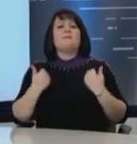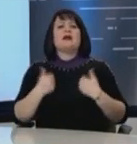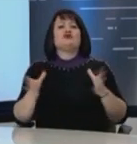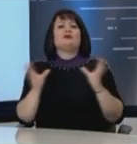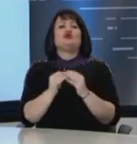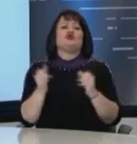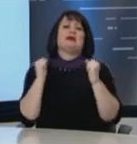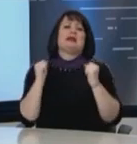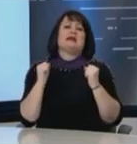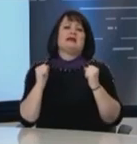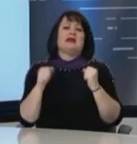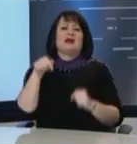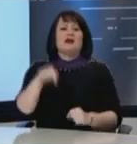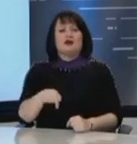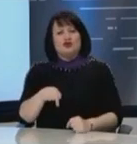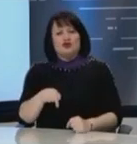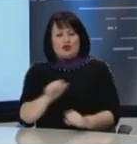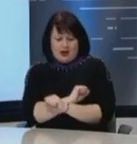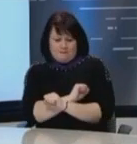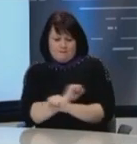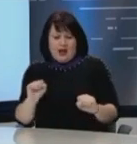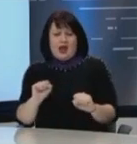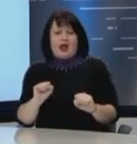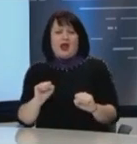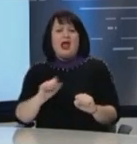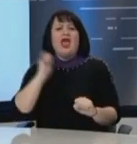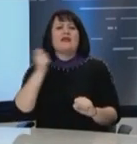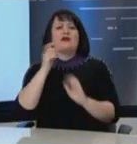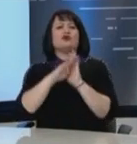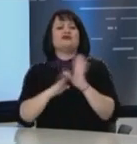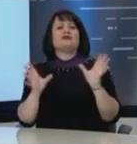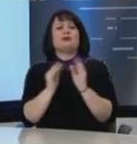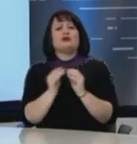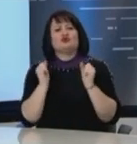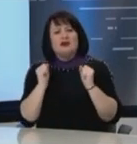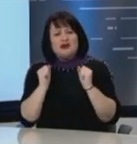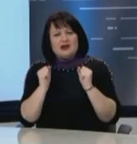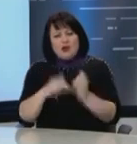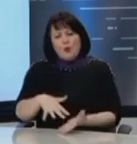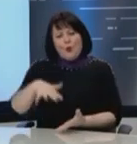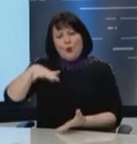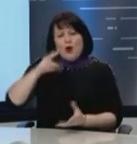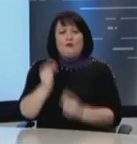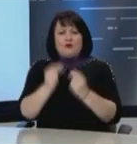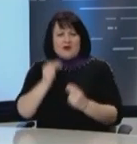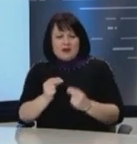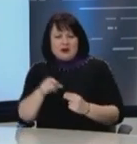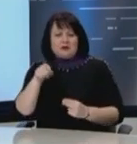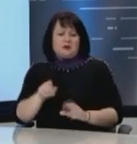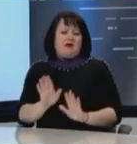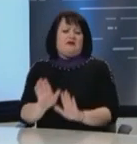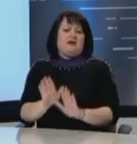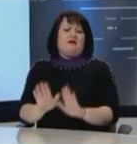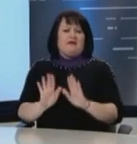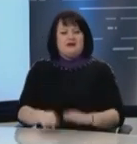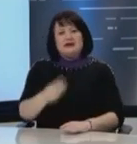υγεία. Κλείνει τα μάτια στην αποδιοργάνωση του Εθνικού Συστήματος Υγείας και στα προβλήματα που συσσωρεύονται. Ο ΣΥΡΙΖΑ